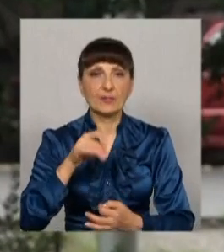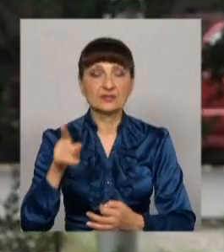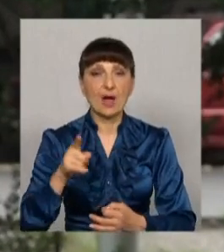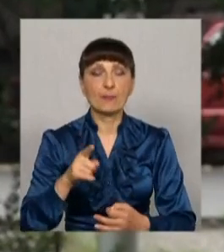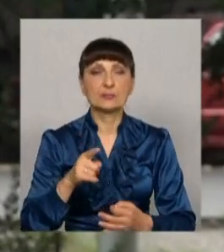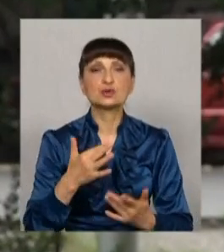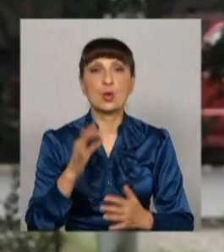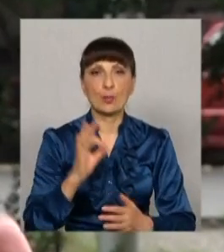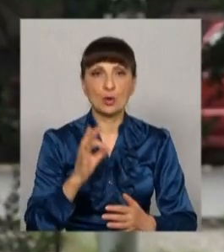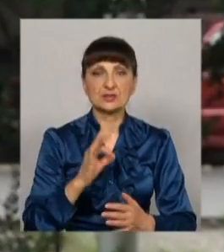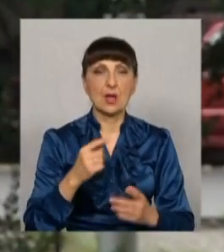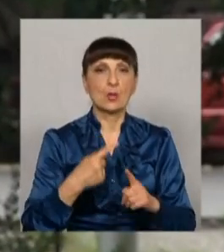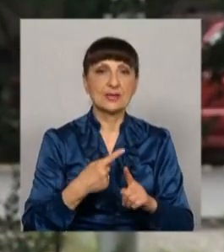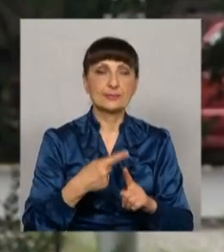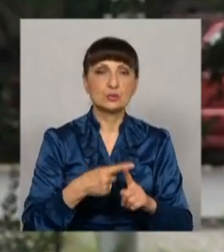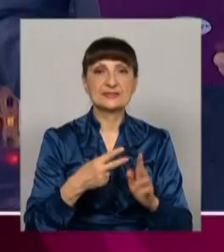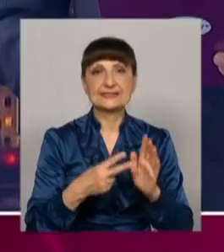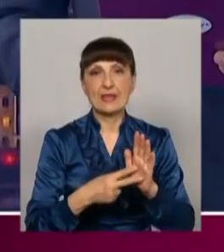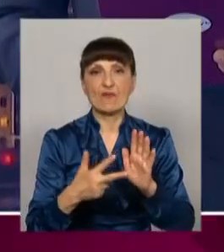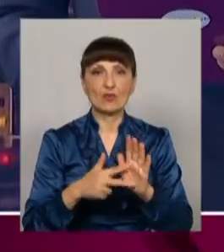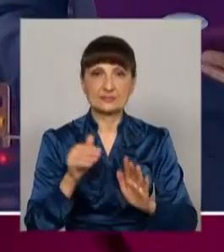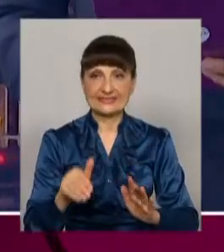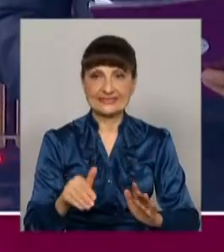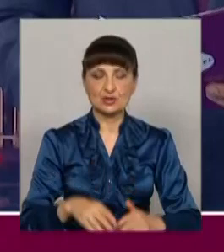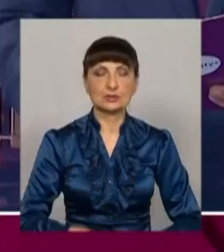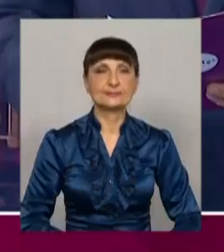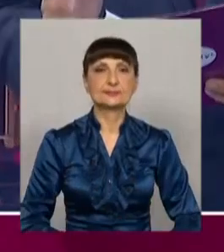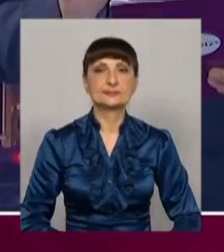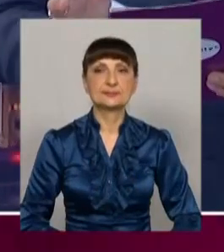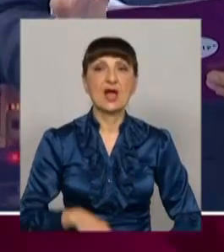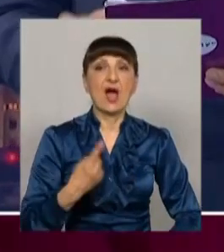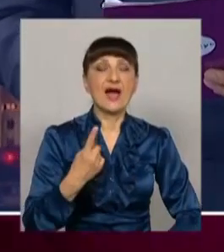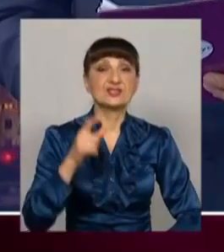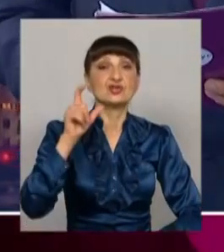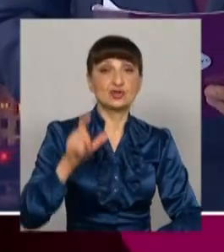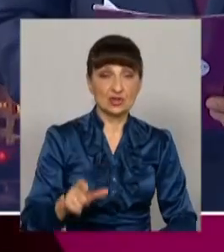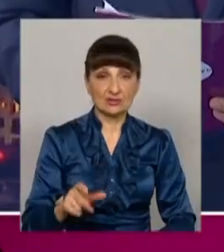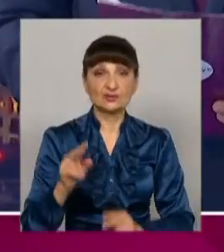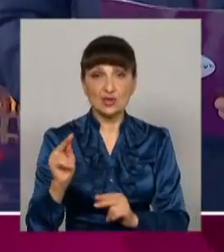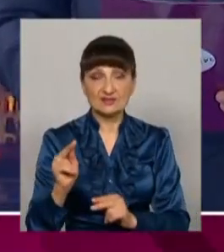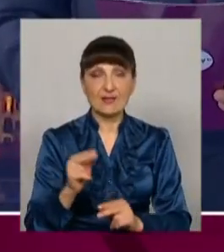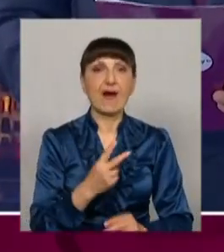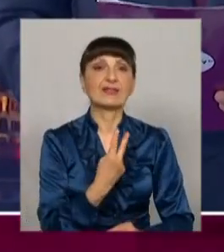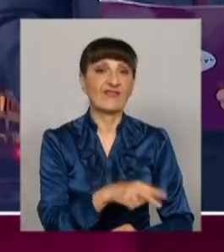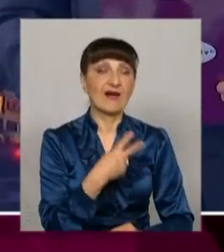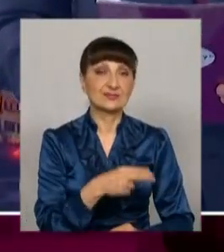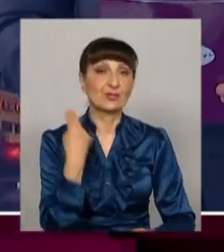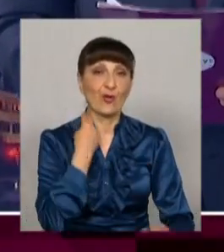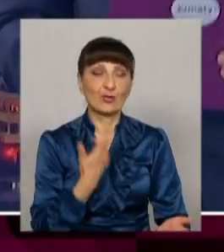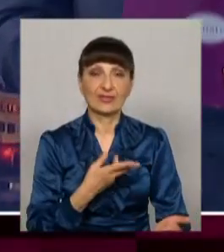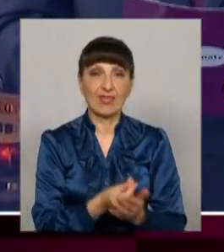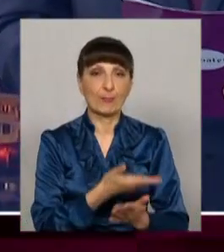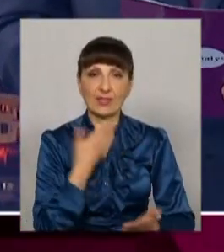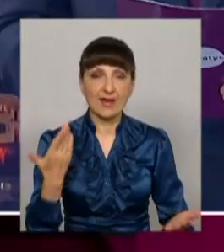переплата где-то плюс-минус 7 тысяч сверху. На одного такого честного плательщика приходится 20 должников. Они в